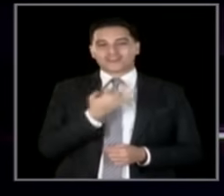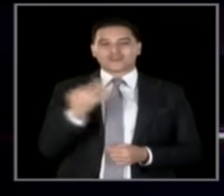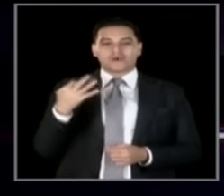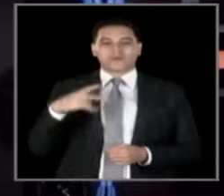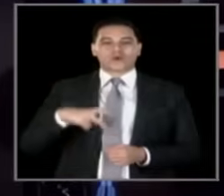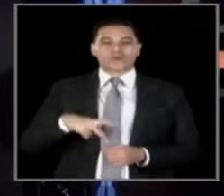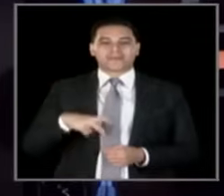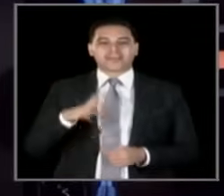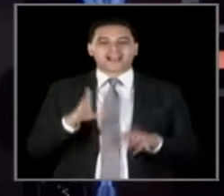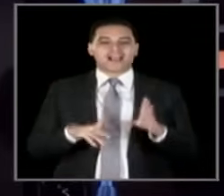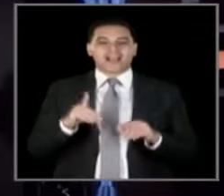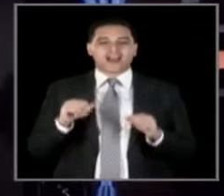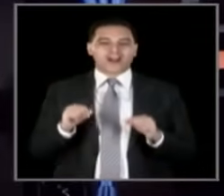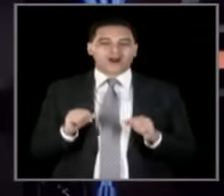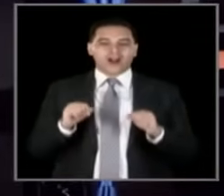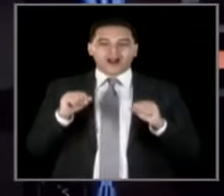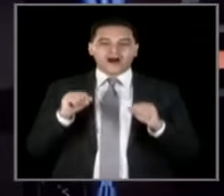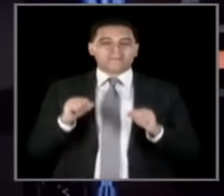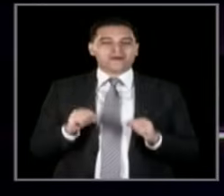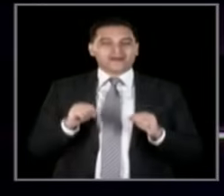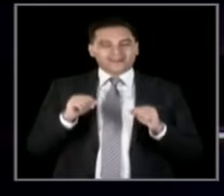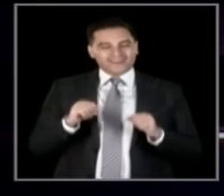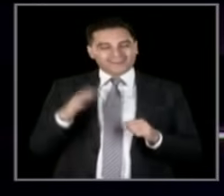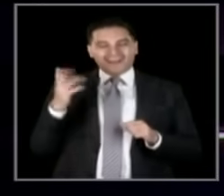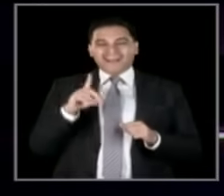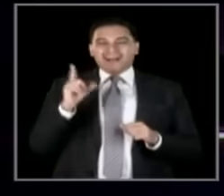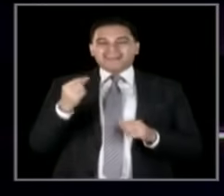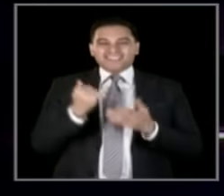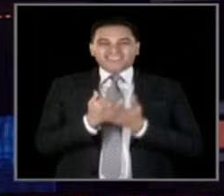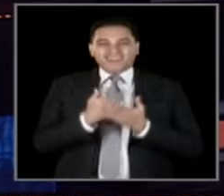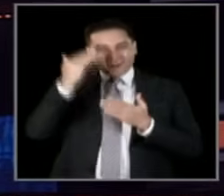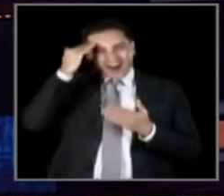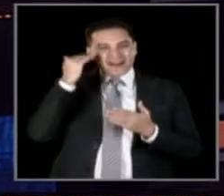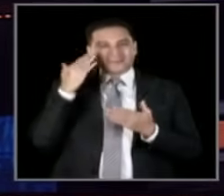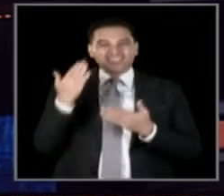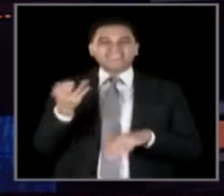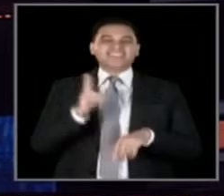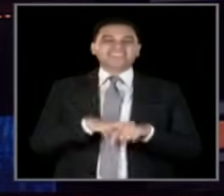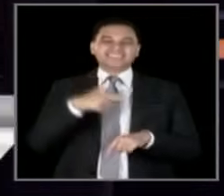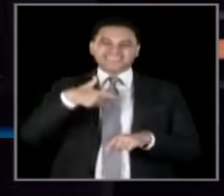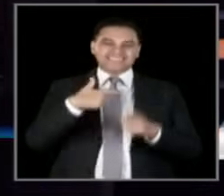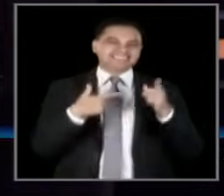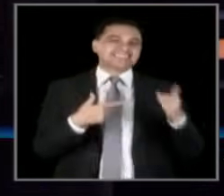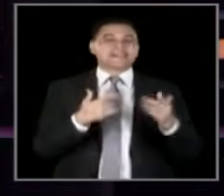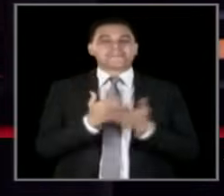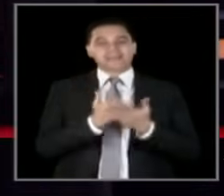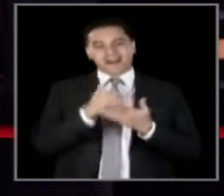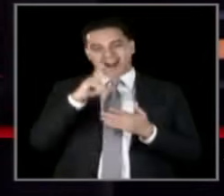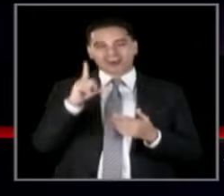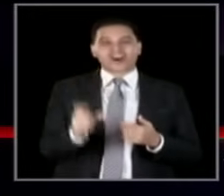380 كيلو جرام. ما تعمقتش الصراحة. 15 راهبات الأرمن، 60